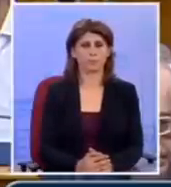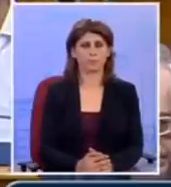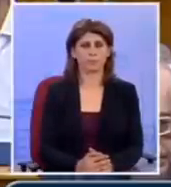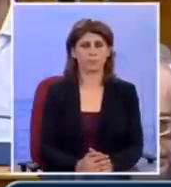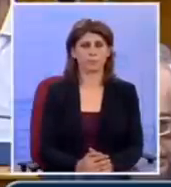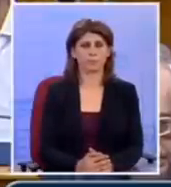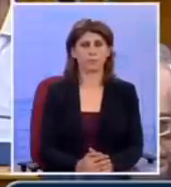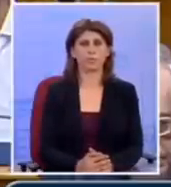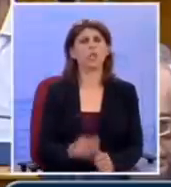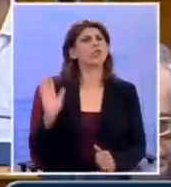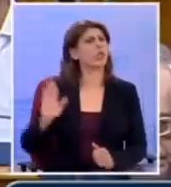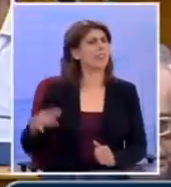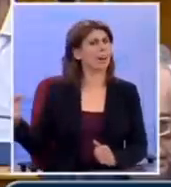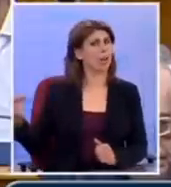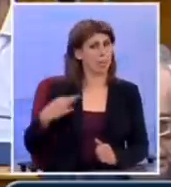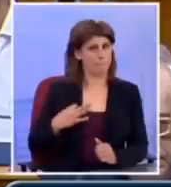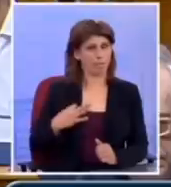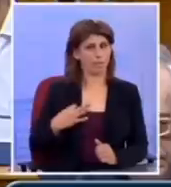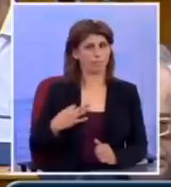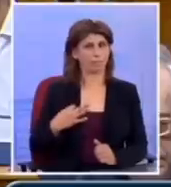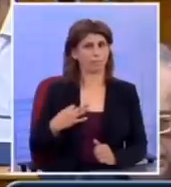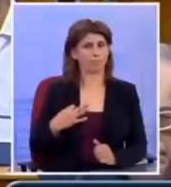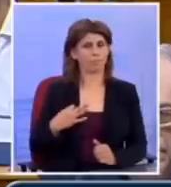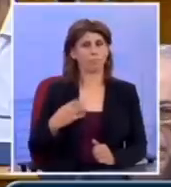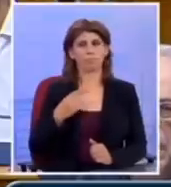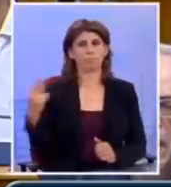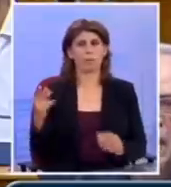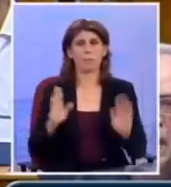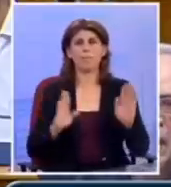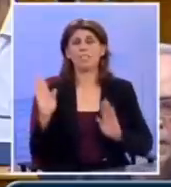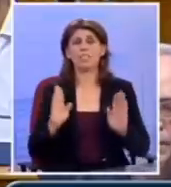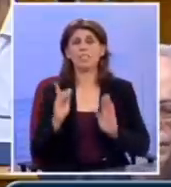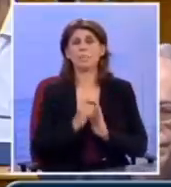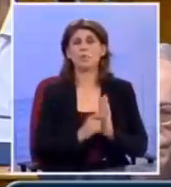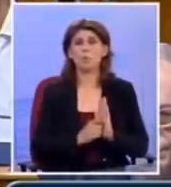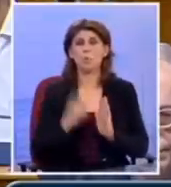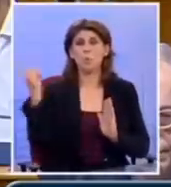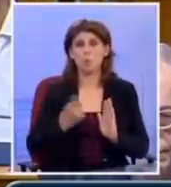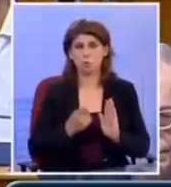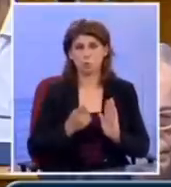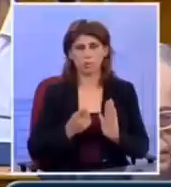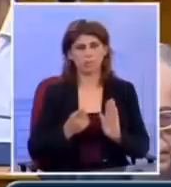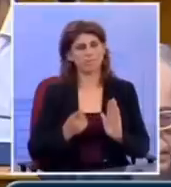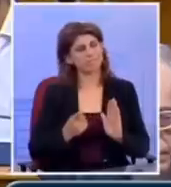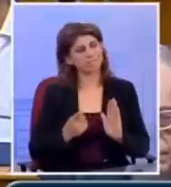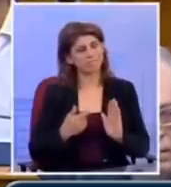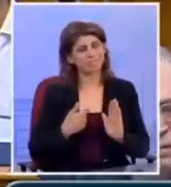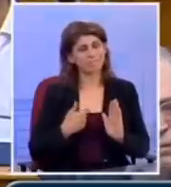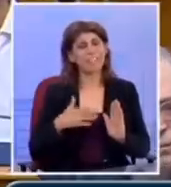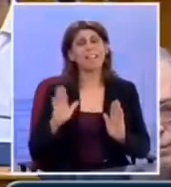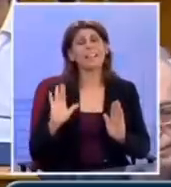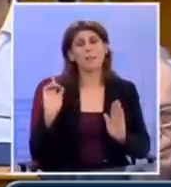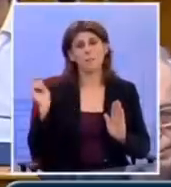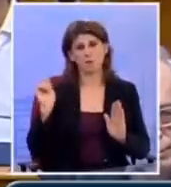Αναφερθήκατε στο τέλος και για τα δημοσκοπικά ποσοστά. Κοιτάξτε, εμείς δεν κάνουμε πολιτική με